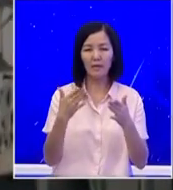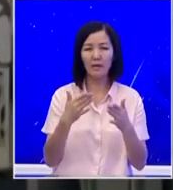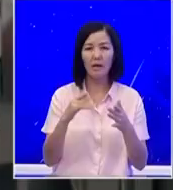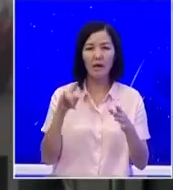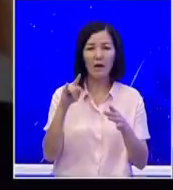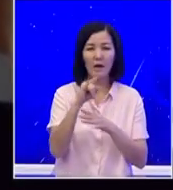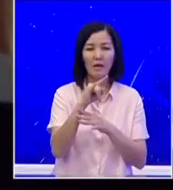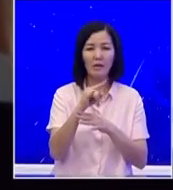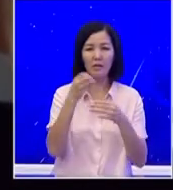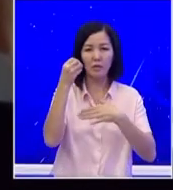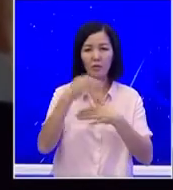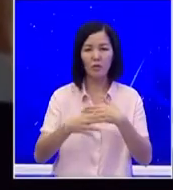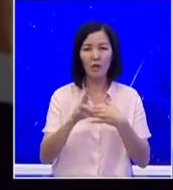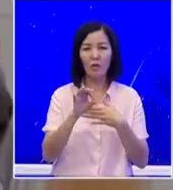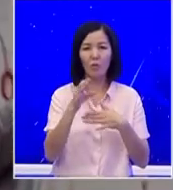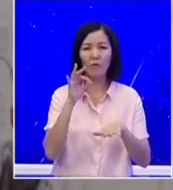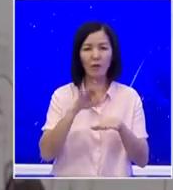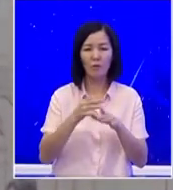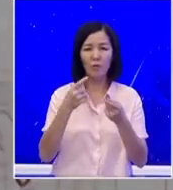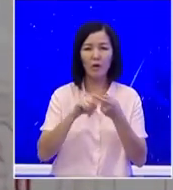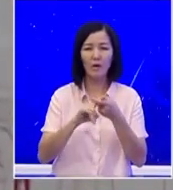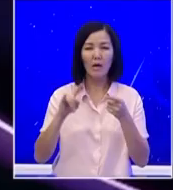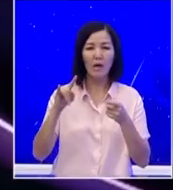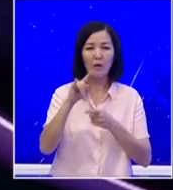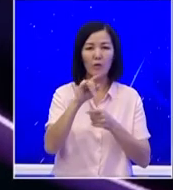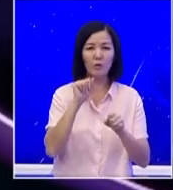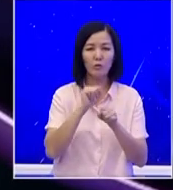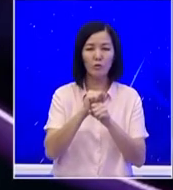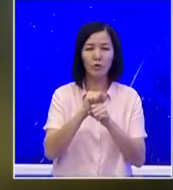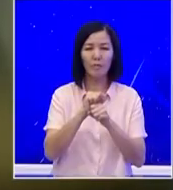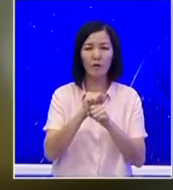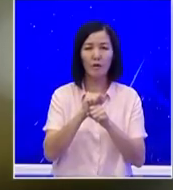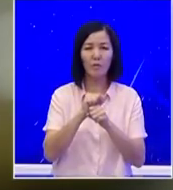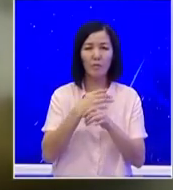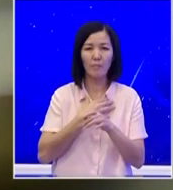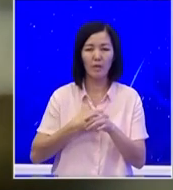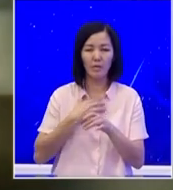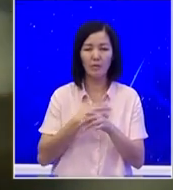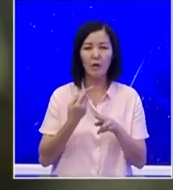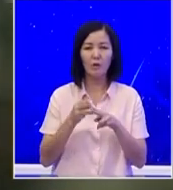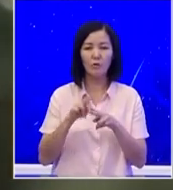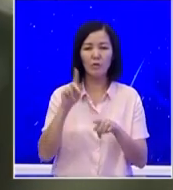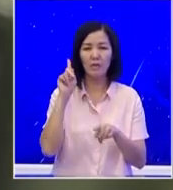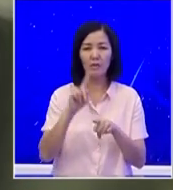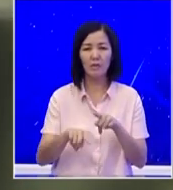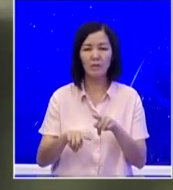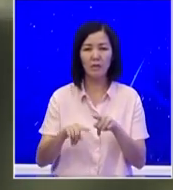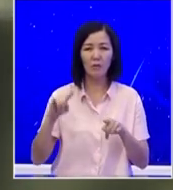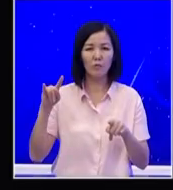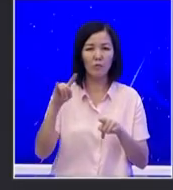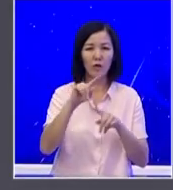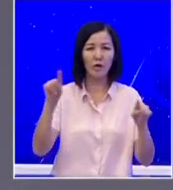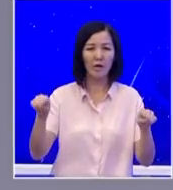орталығы. Олар COVID-19-дың салдарынан әуе рейстерінің тоқтап қалғанына қапалы. Сондықтан тезірек ұшақ жұмыстары